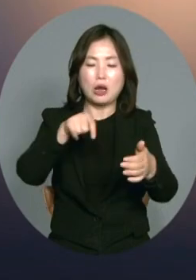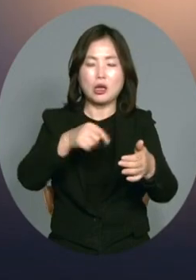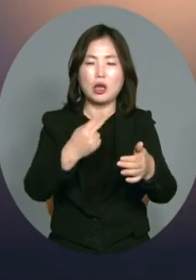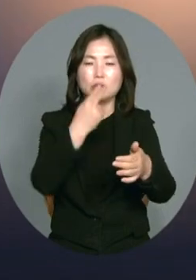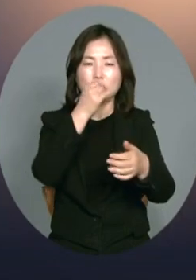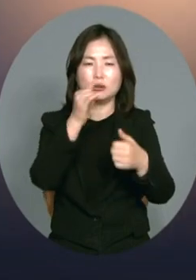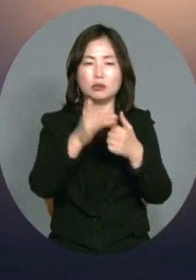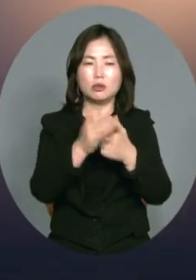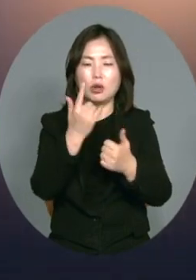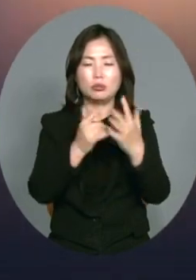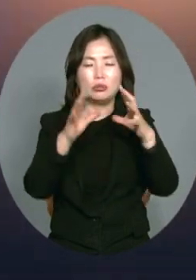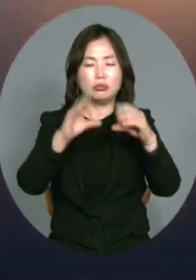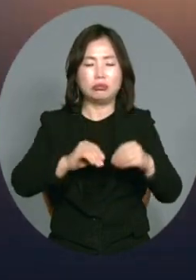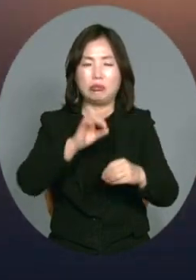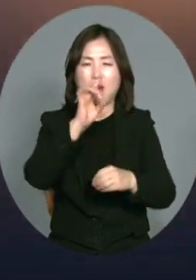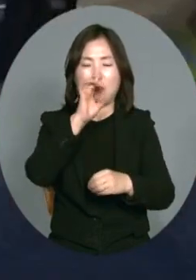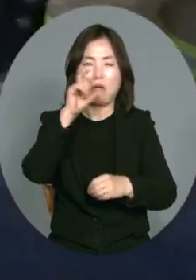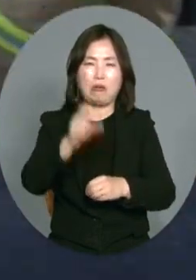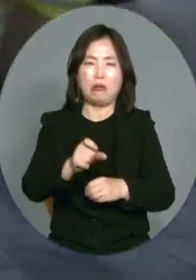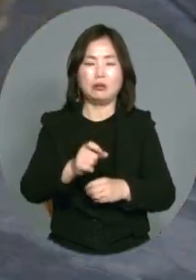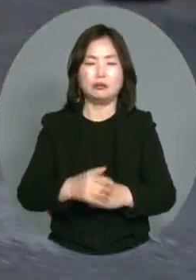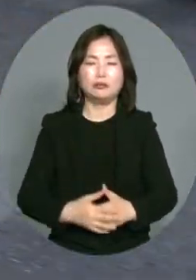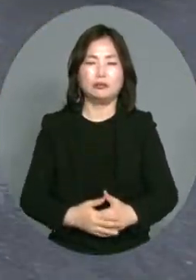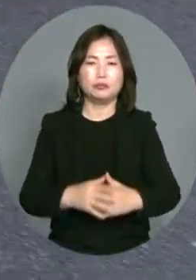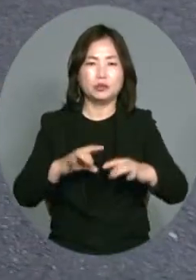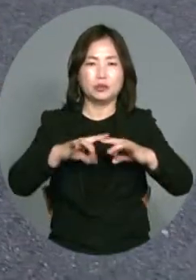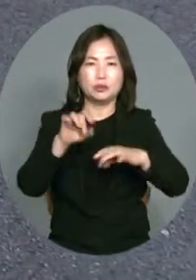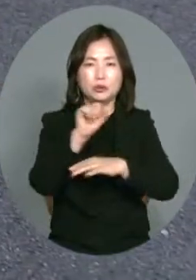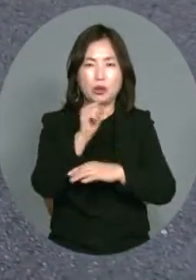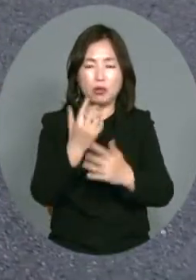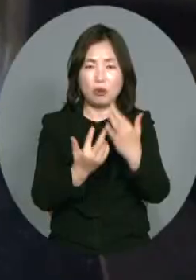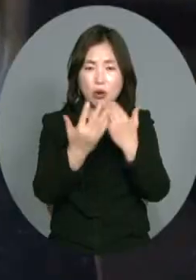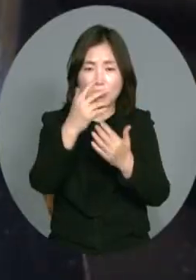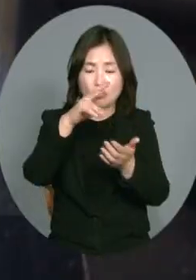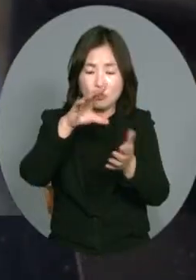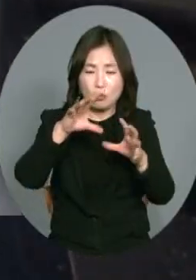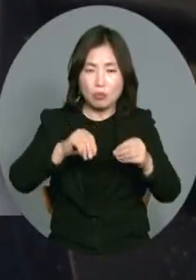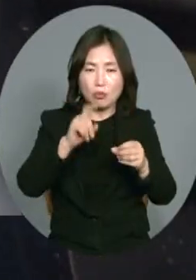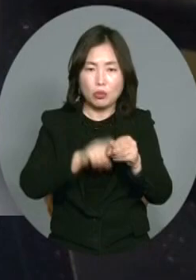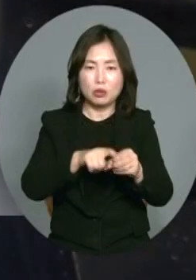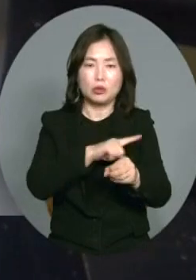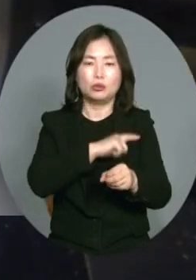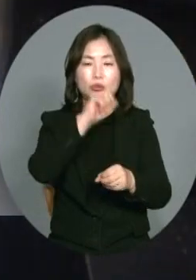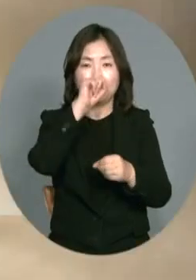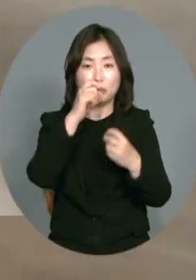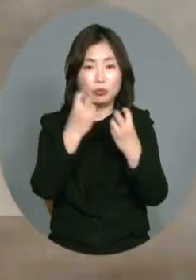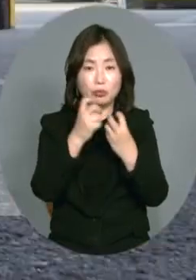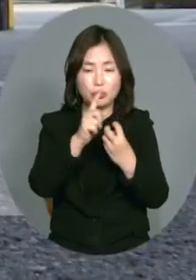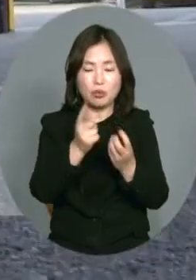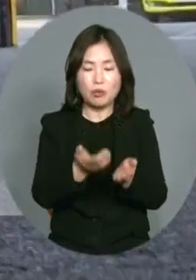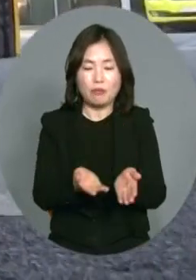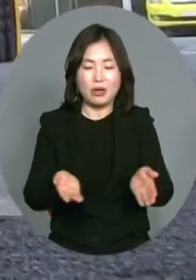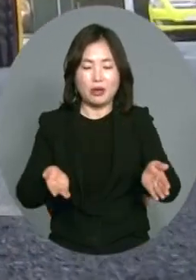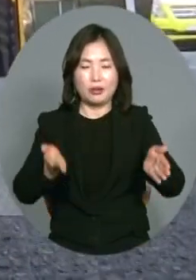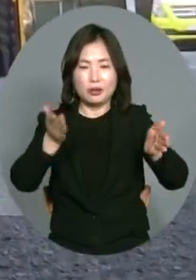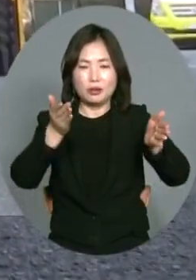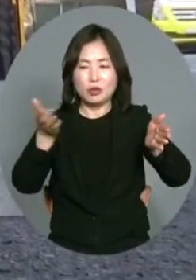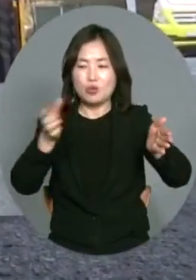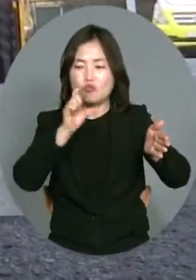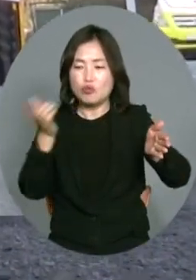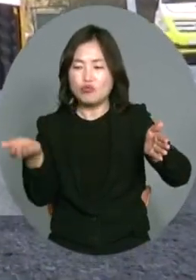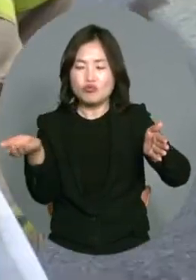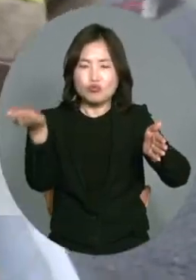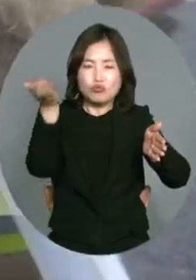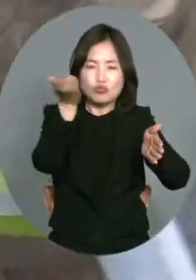그 불이 쉽게 꺼지지를 않아요 전기차 화재를 진압하기 위한 가장 좋은 방법은 배터리 부분을 물에